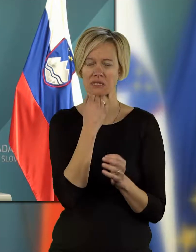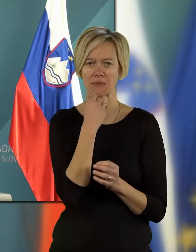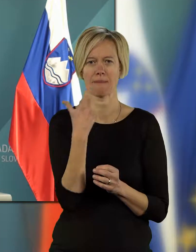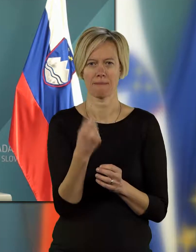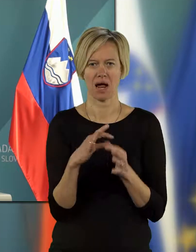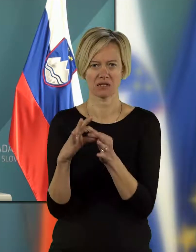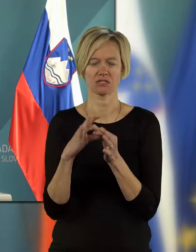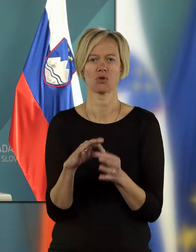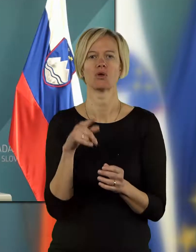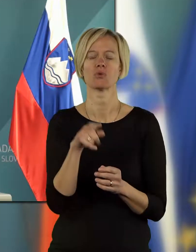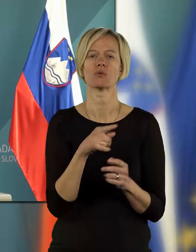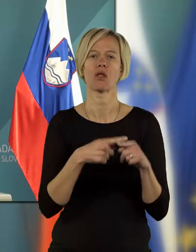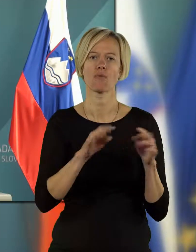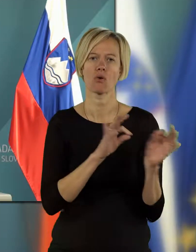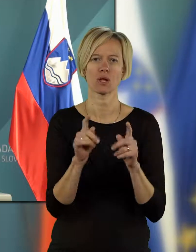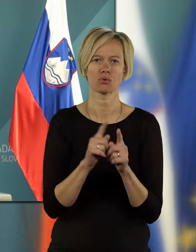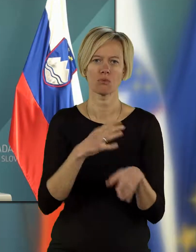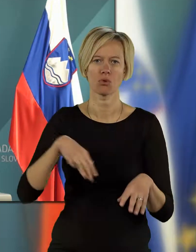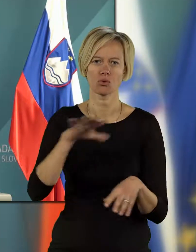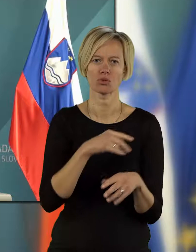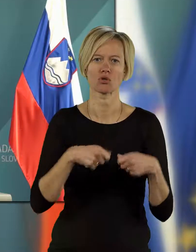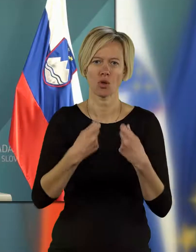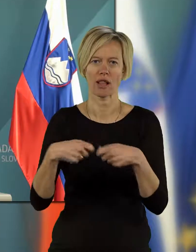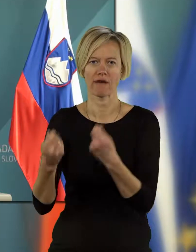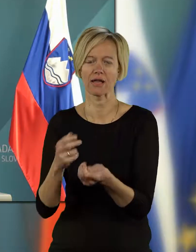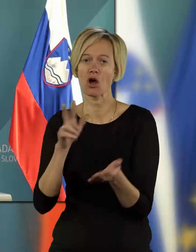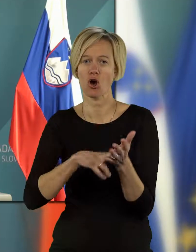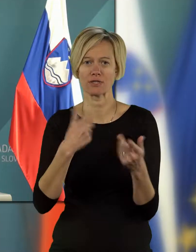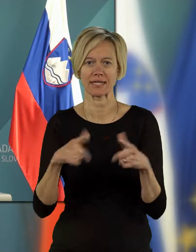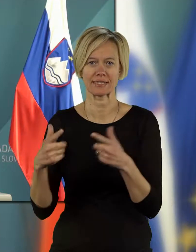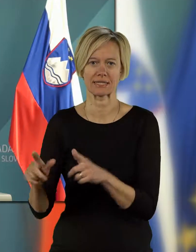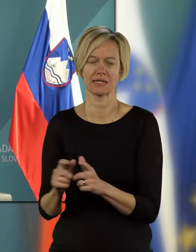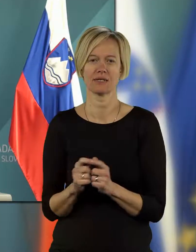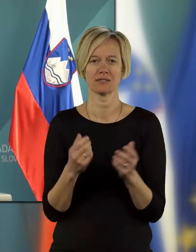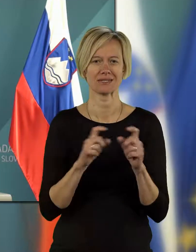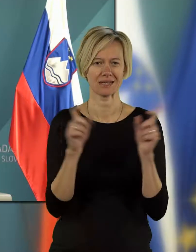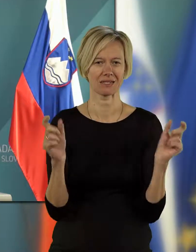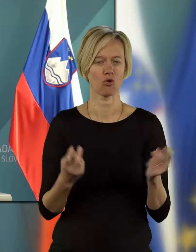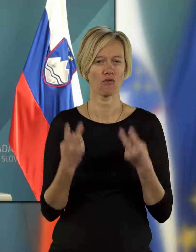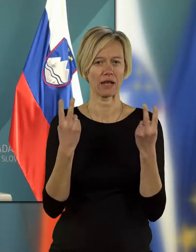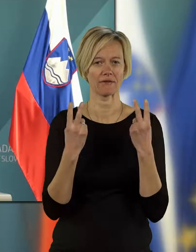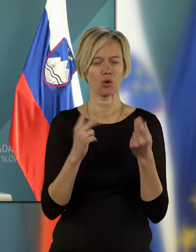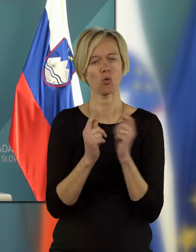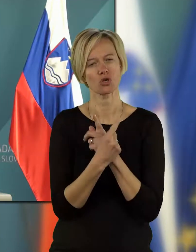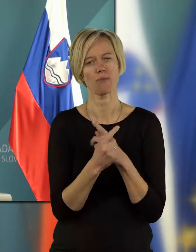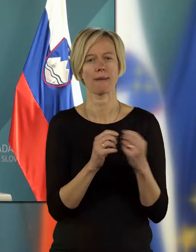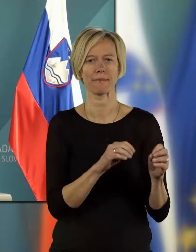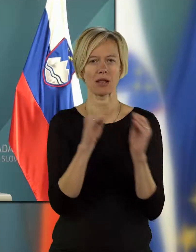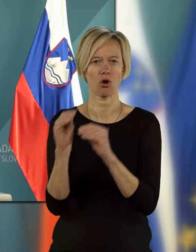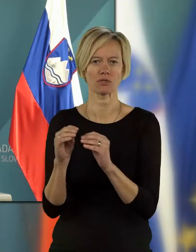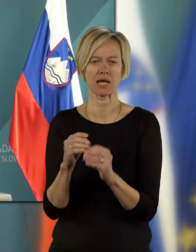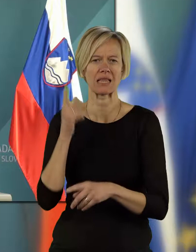javno-zasebnem partnerstvu, ki deloma ureja tudi področje dodeljevanja koncesij. Zaradi uveljavitve oziroma